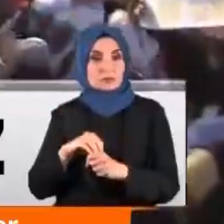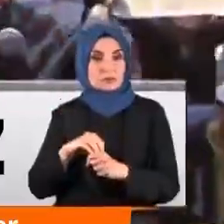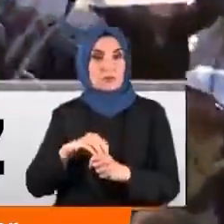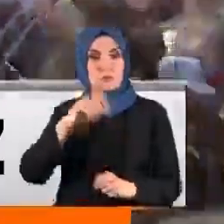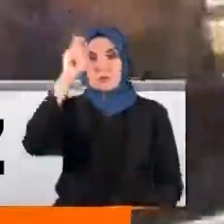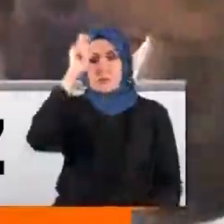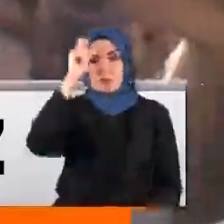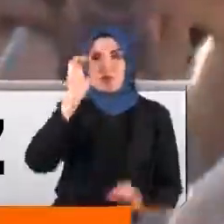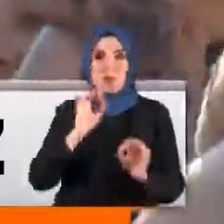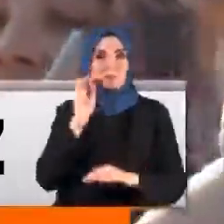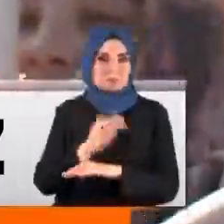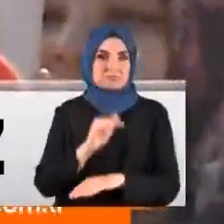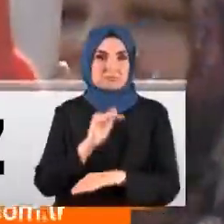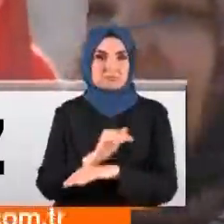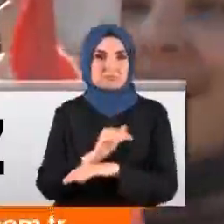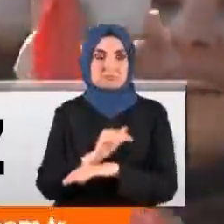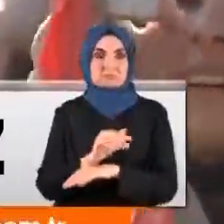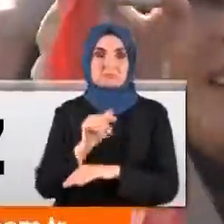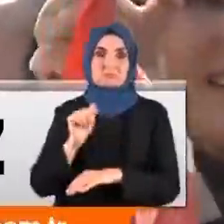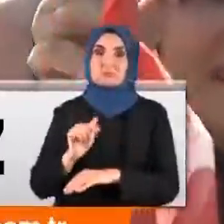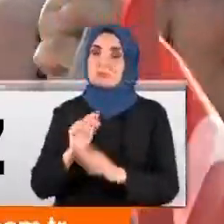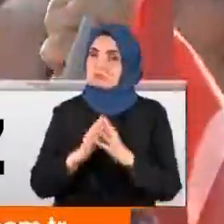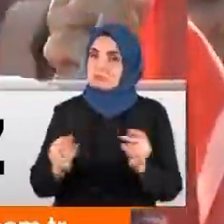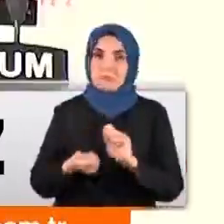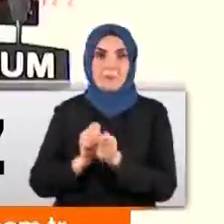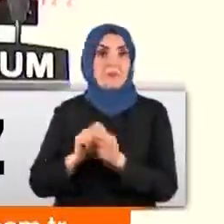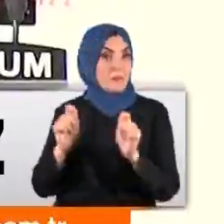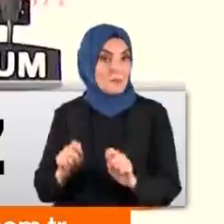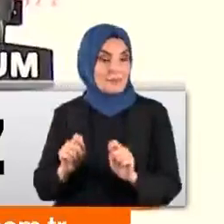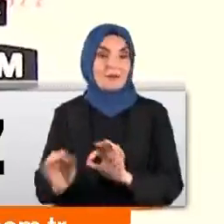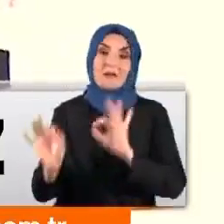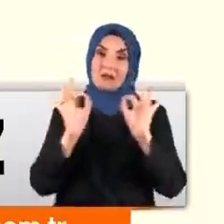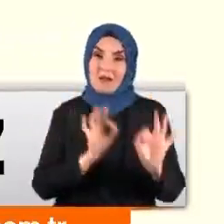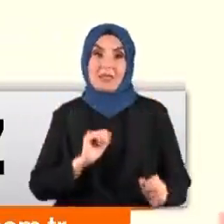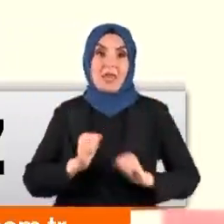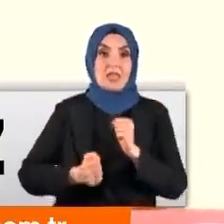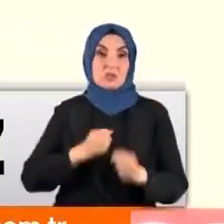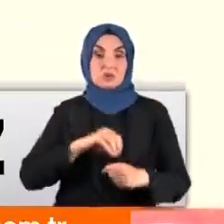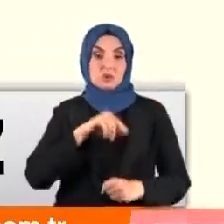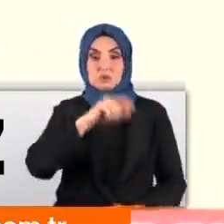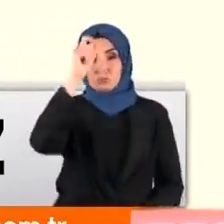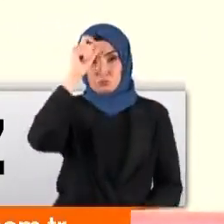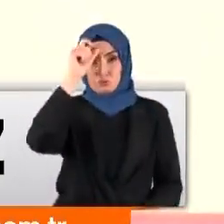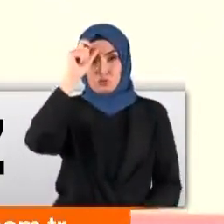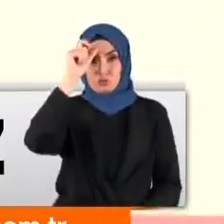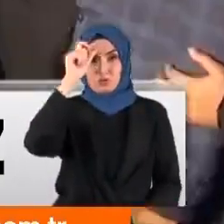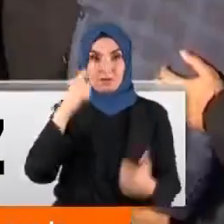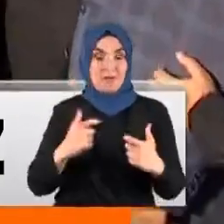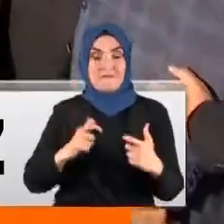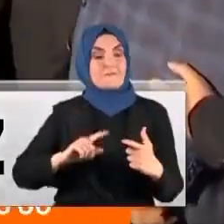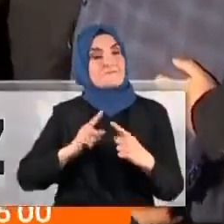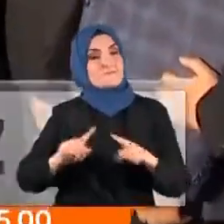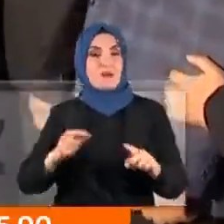talihini yenmişsek, enerjide de Türkiye'yi çok farklı bir konuma